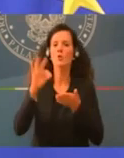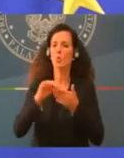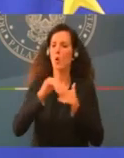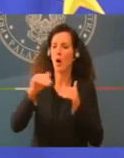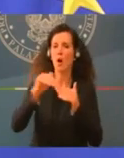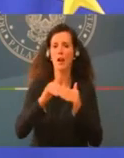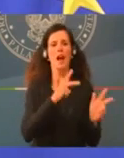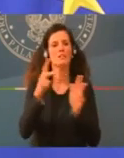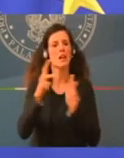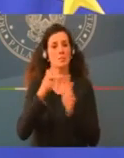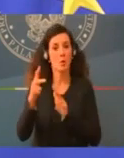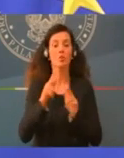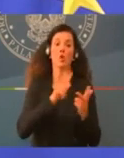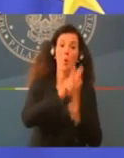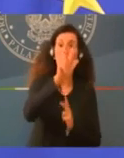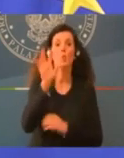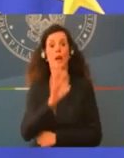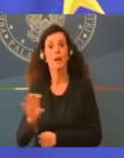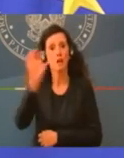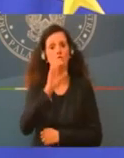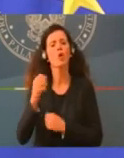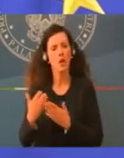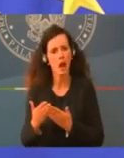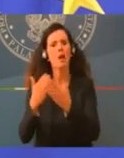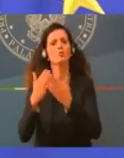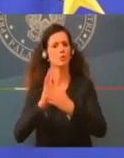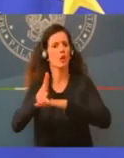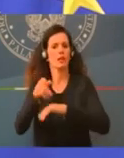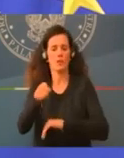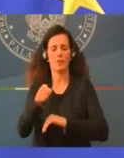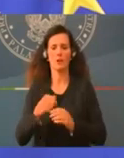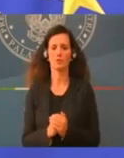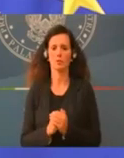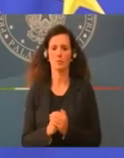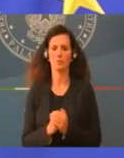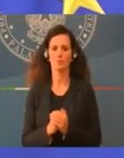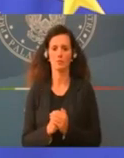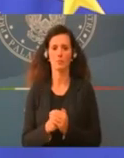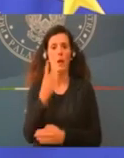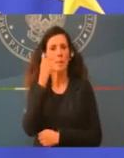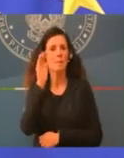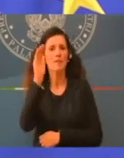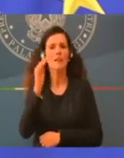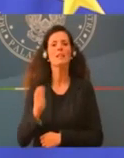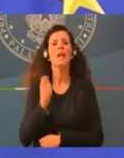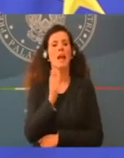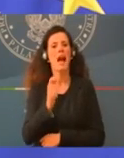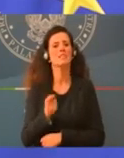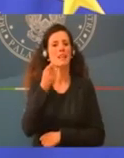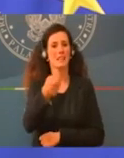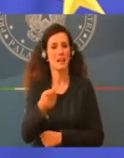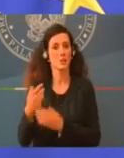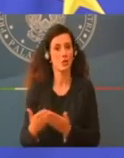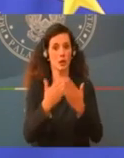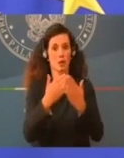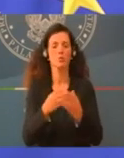della cassa integrazione un nuovo ciclo di cassa integrazione prolunghiamo anche le misure di sostegno per favorire l'accesso